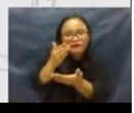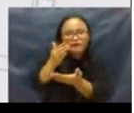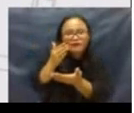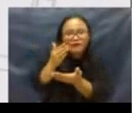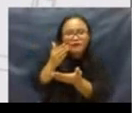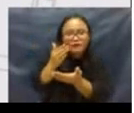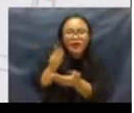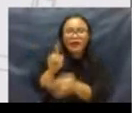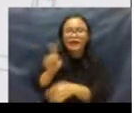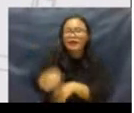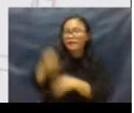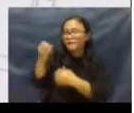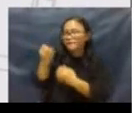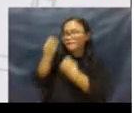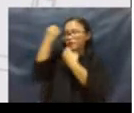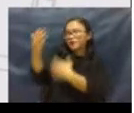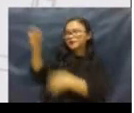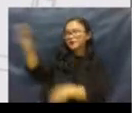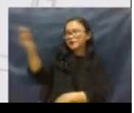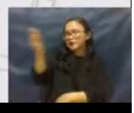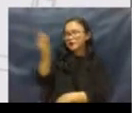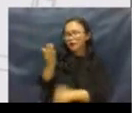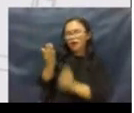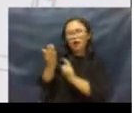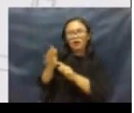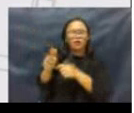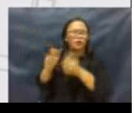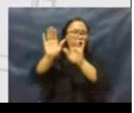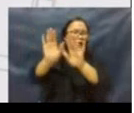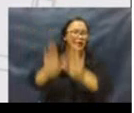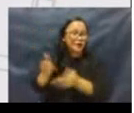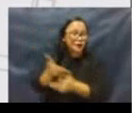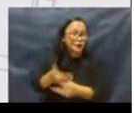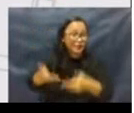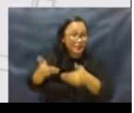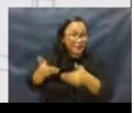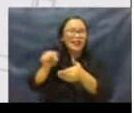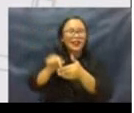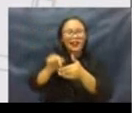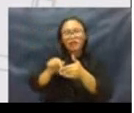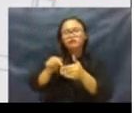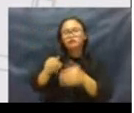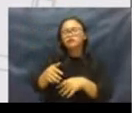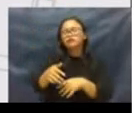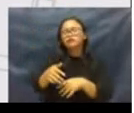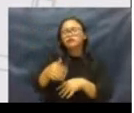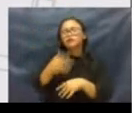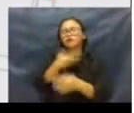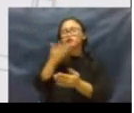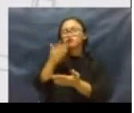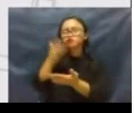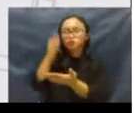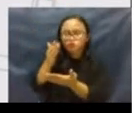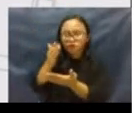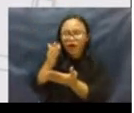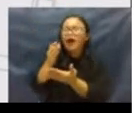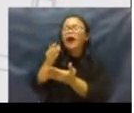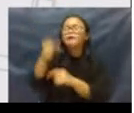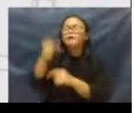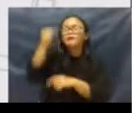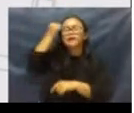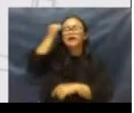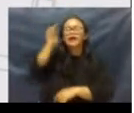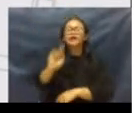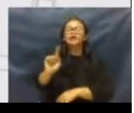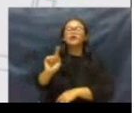yang Ibu Bapak terima, misalnya terutama di media sosial, dan kemudian pikirkan ini. Bahkan, saya